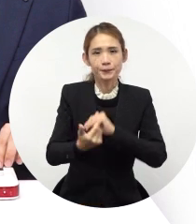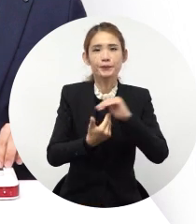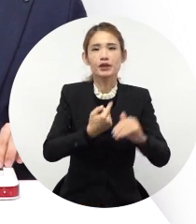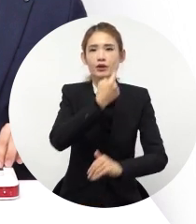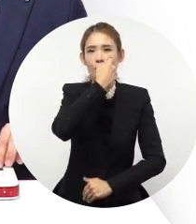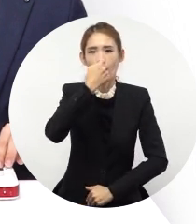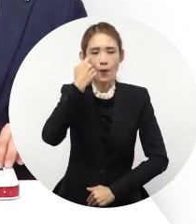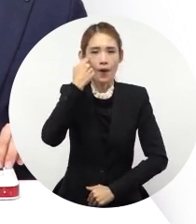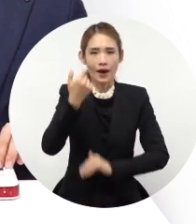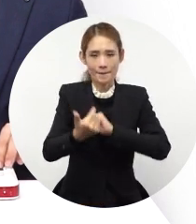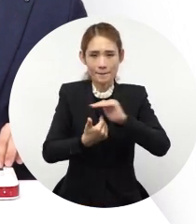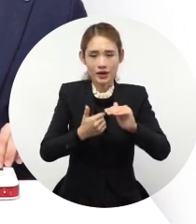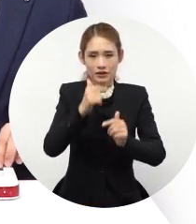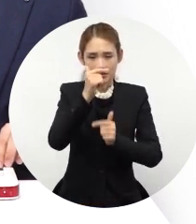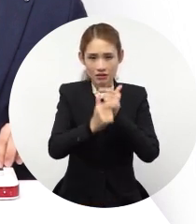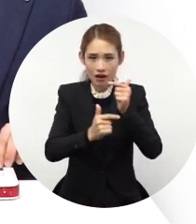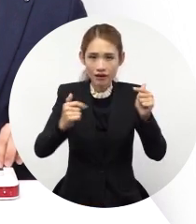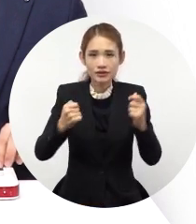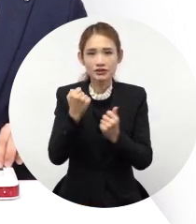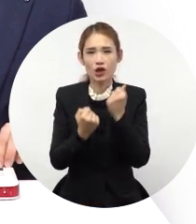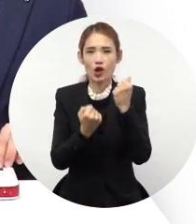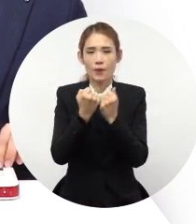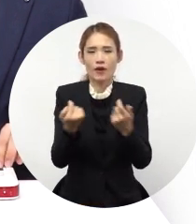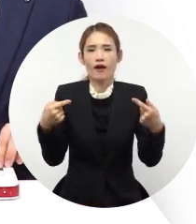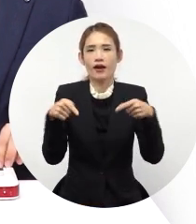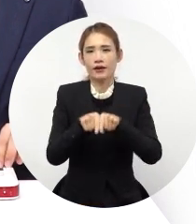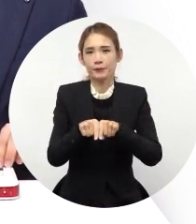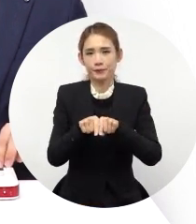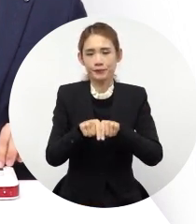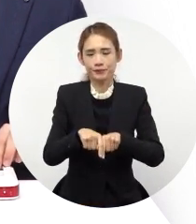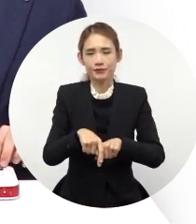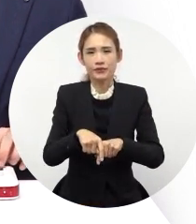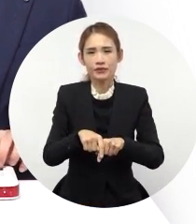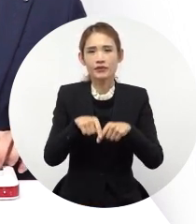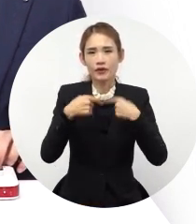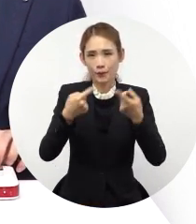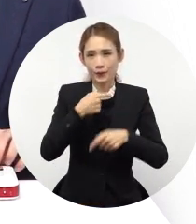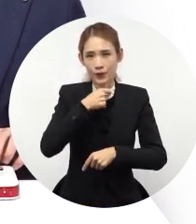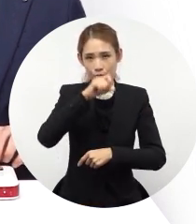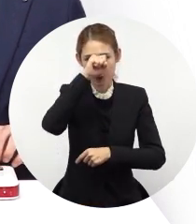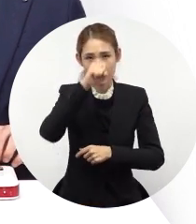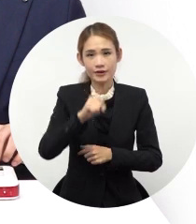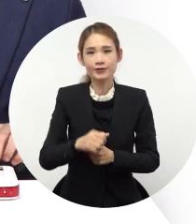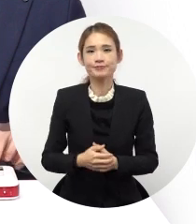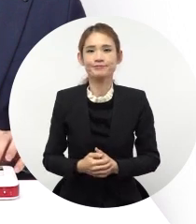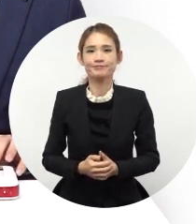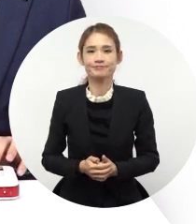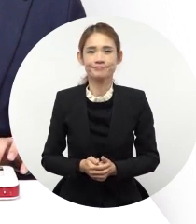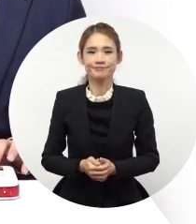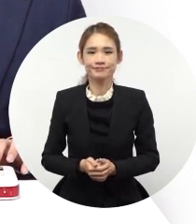확인해 주시고 미리 다양한 설명들을 곁들여 주시는 것들이 매우 중요한 태도입니다.